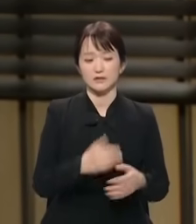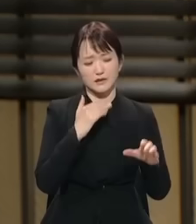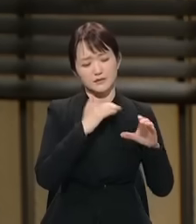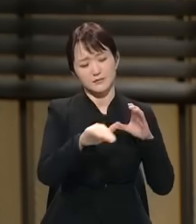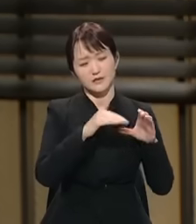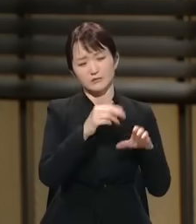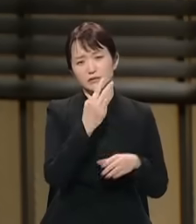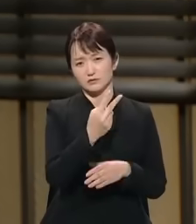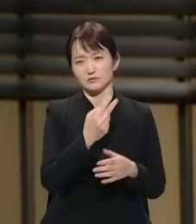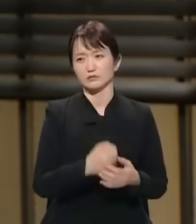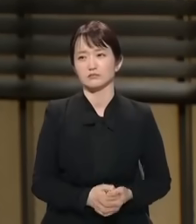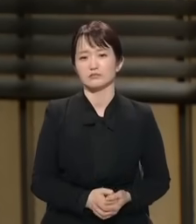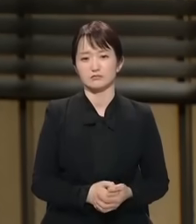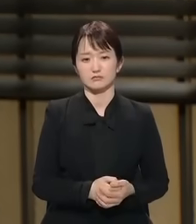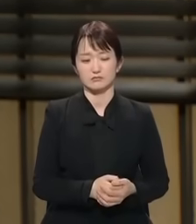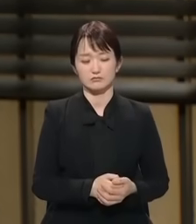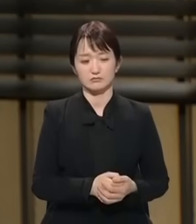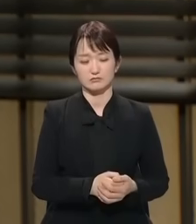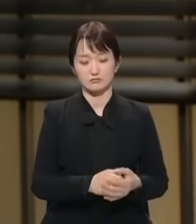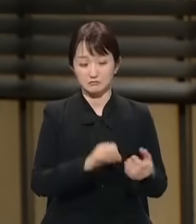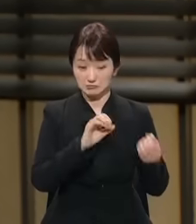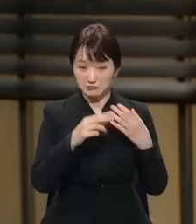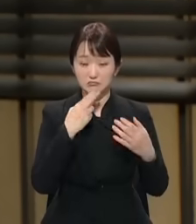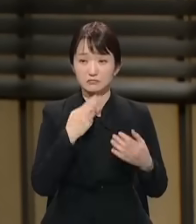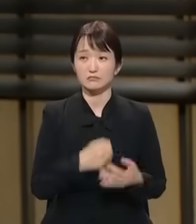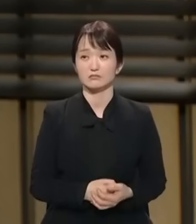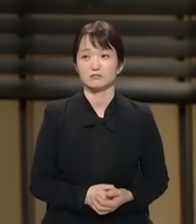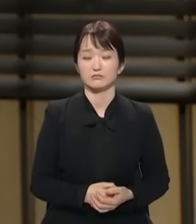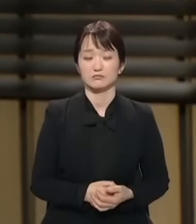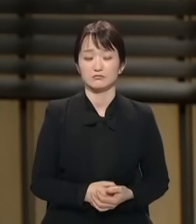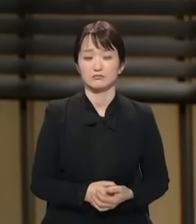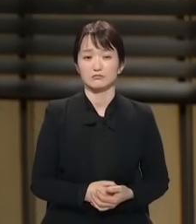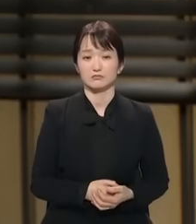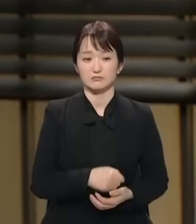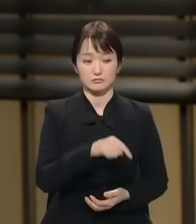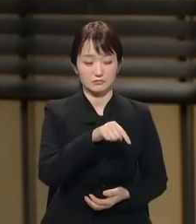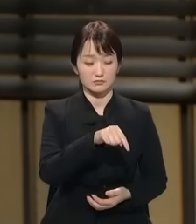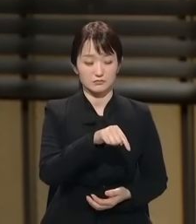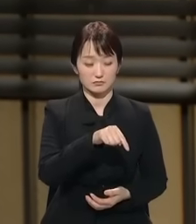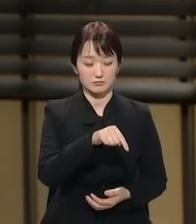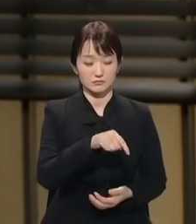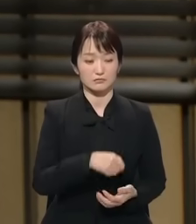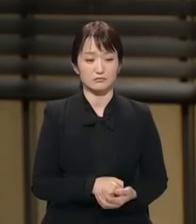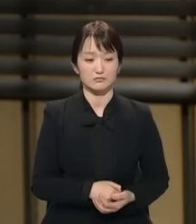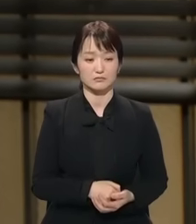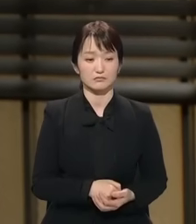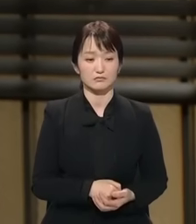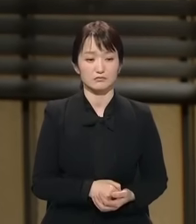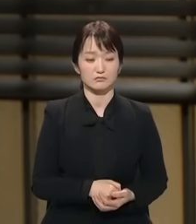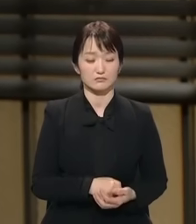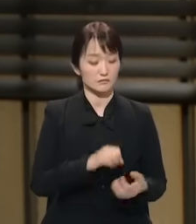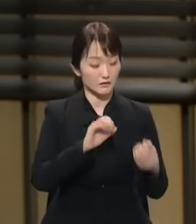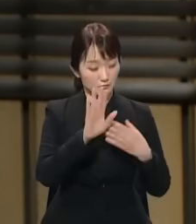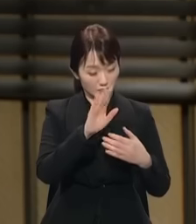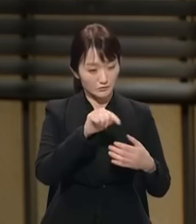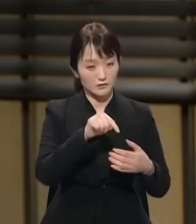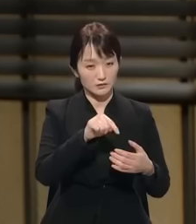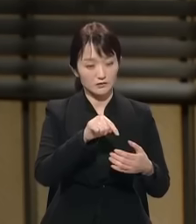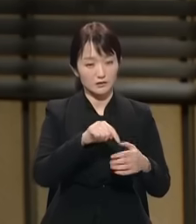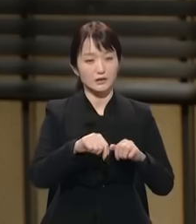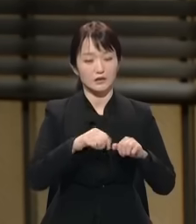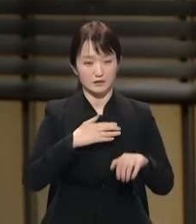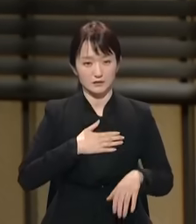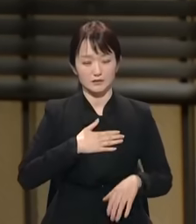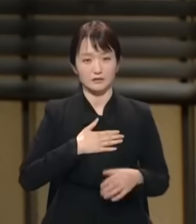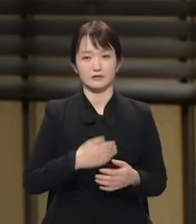아 이렇게까지 연락을 아예 없으면 이거 뭐 무대용으로 이렇게 간주하겠다라고 하지 그때야 연락이 왔다라는 겁니다. 근데 소속사에서 그 배우가